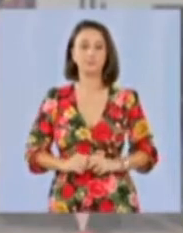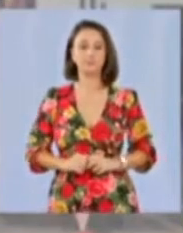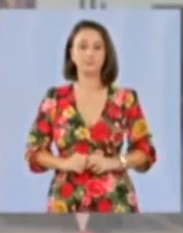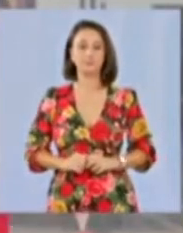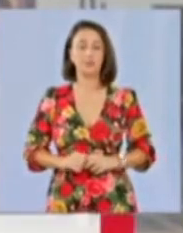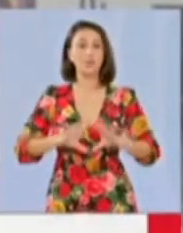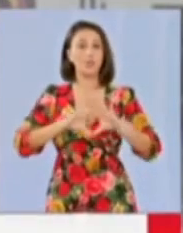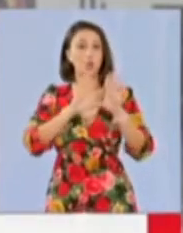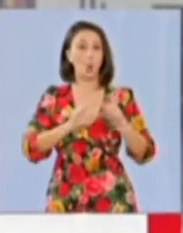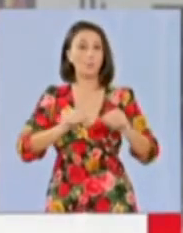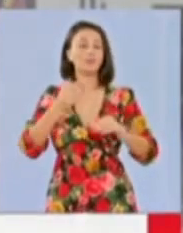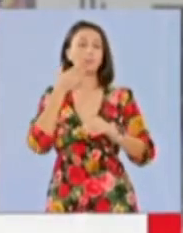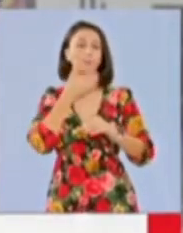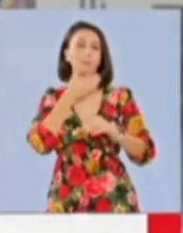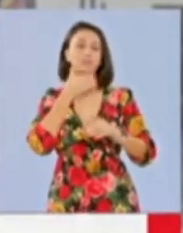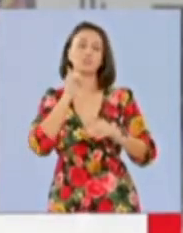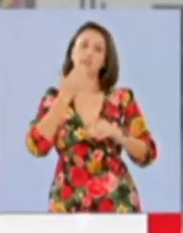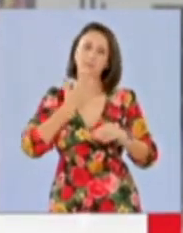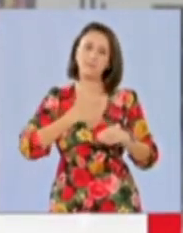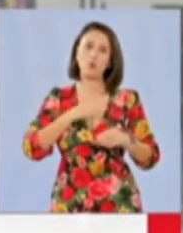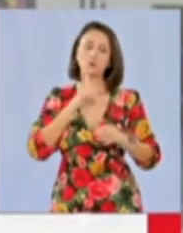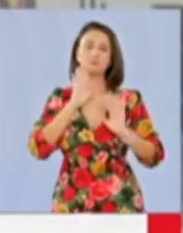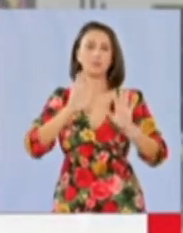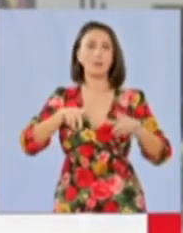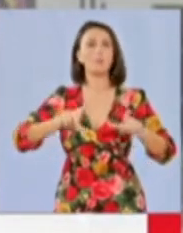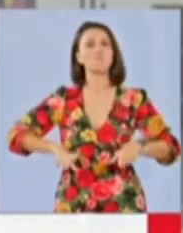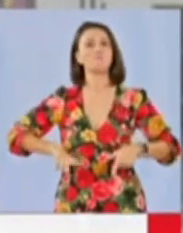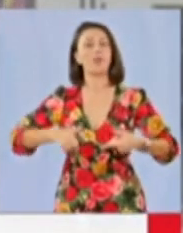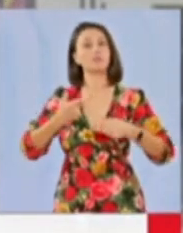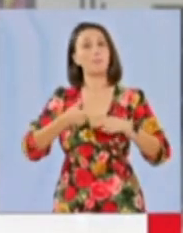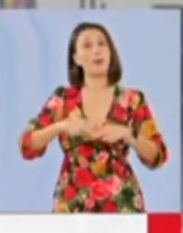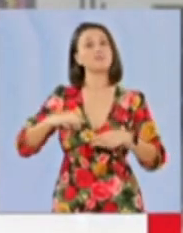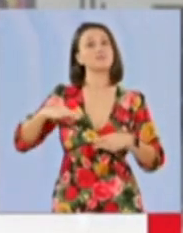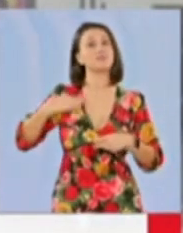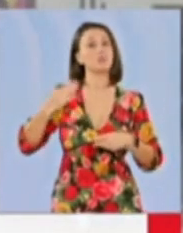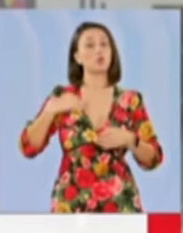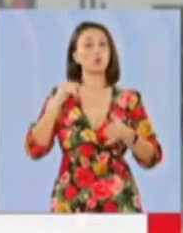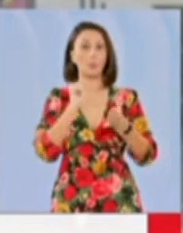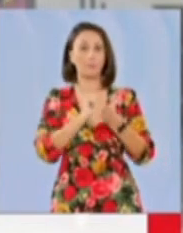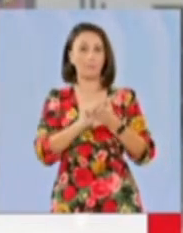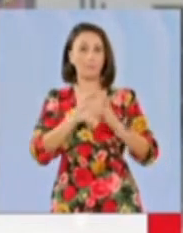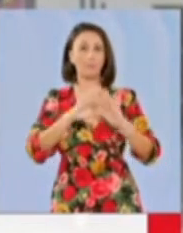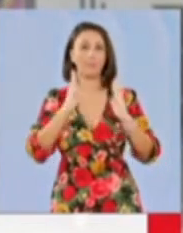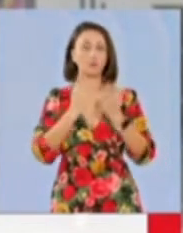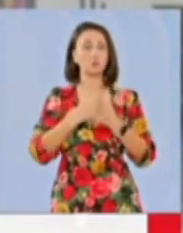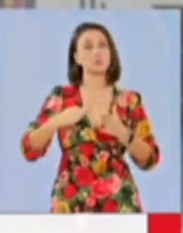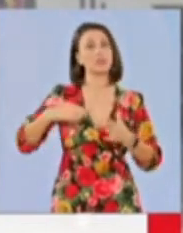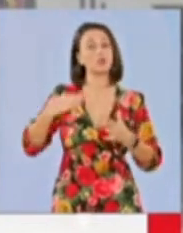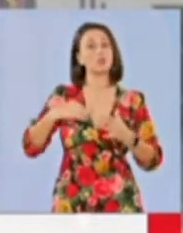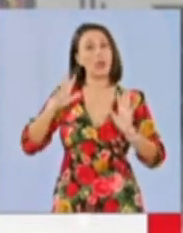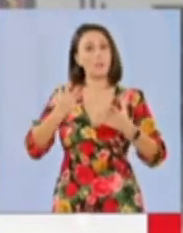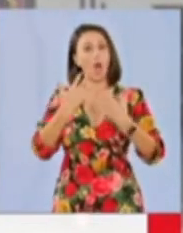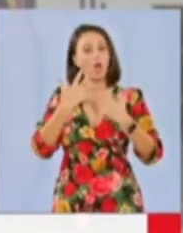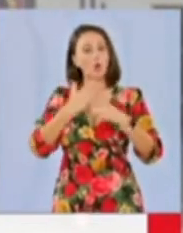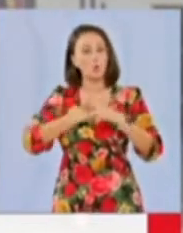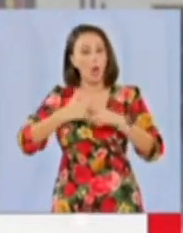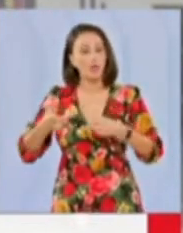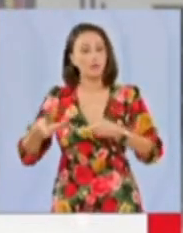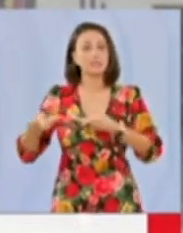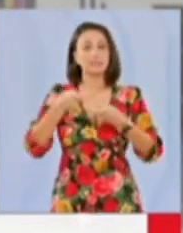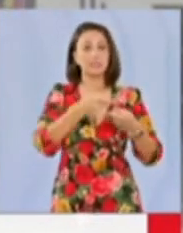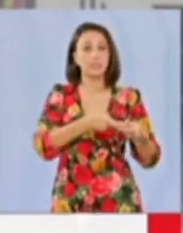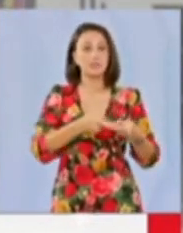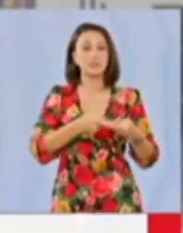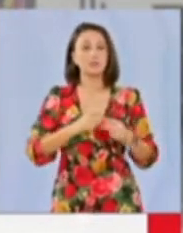românii merită și doresc să ducă o viață mai sănătoasă în un mediu sănătos și să respire un aer mai curat se transmit